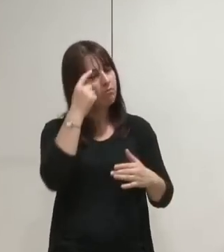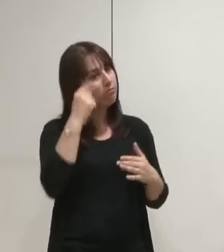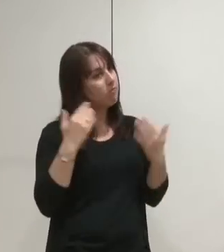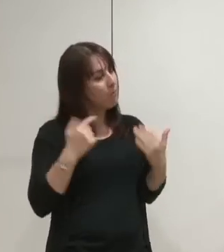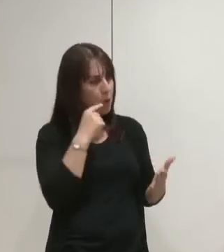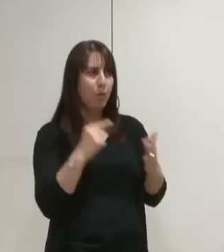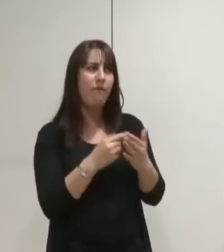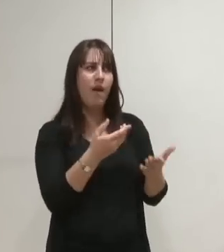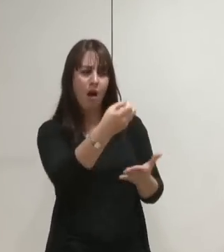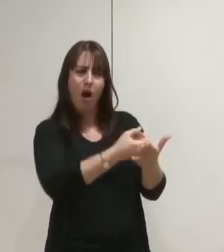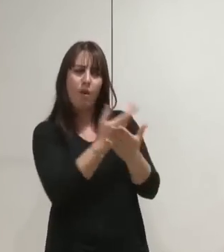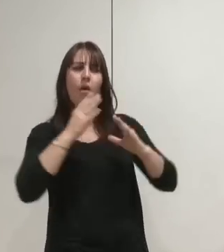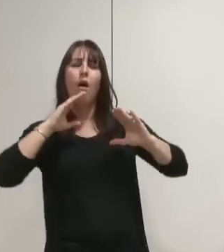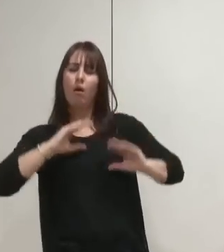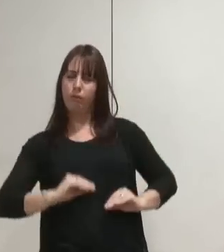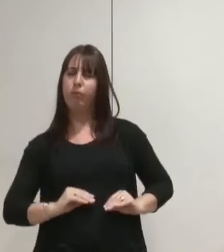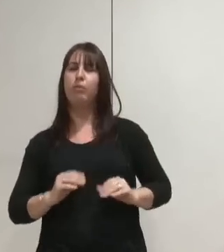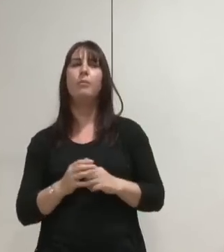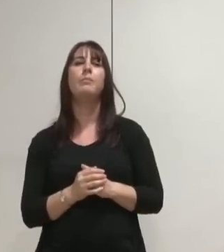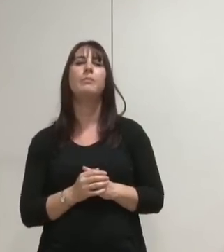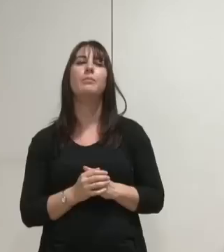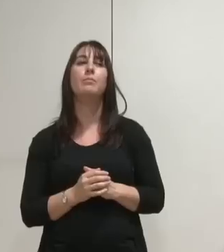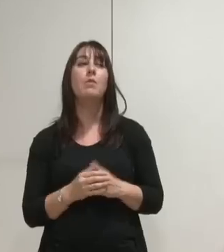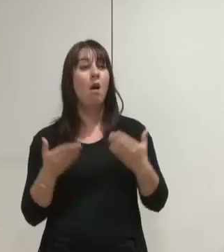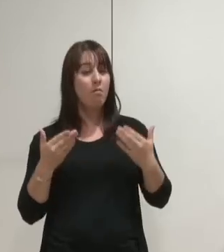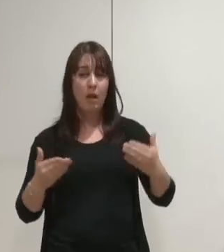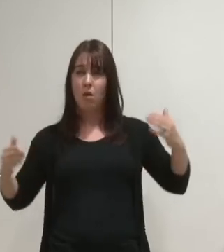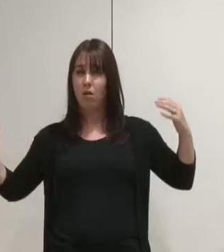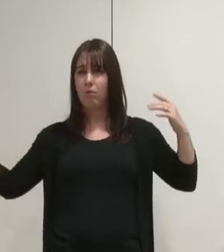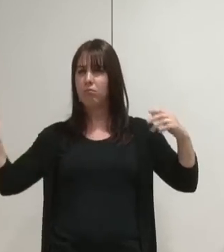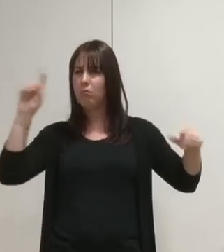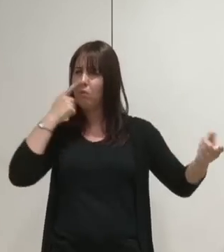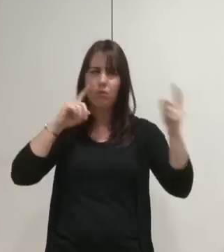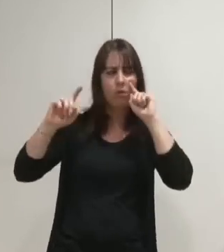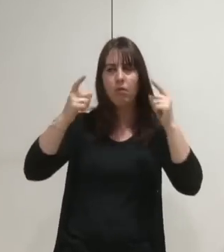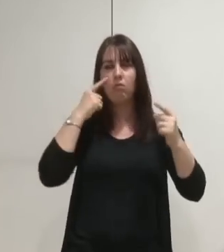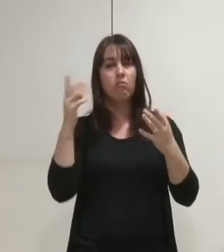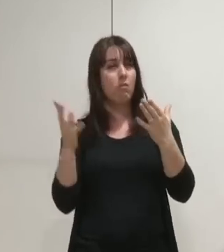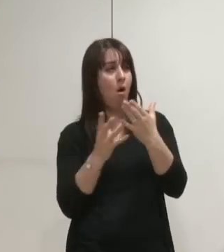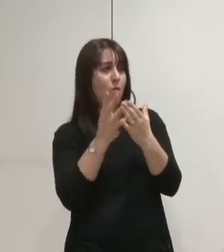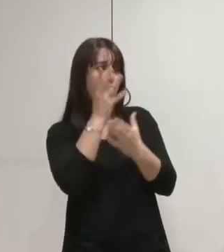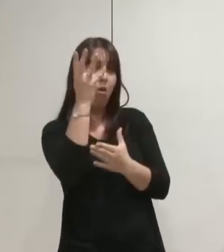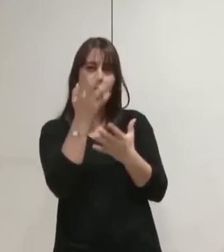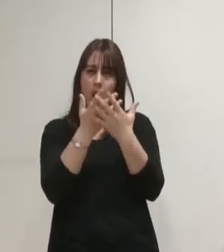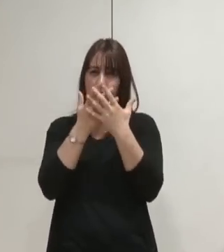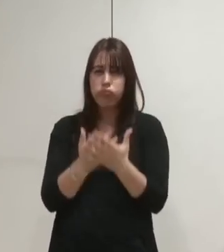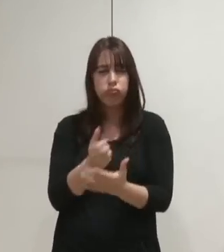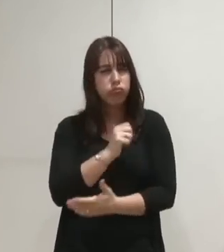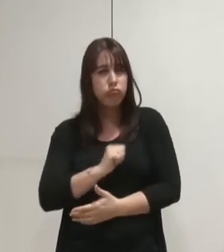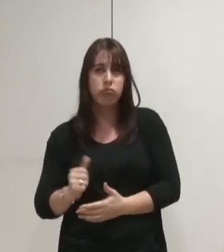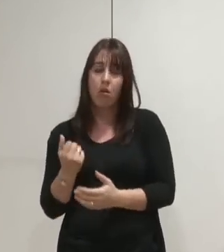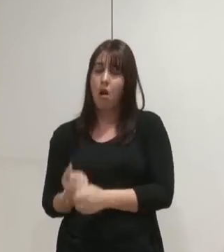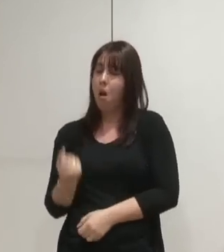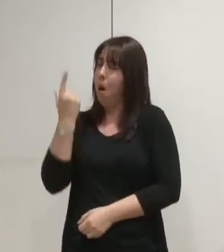rassuré ce qui m'inquiète un peu tout ce qu'on entend dire aujourd'hui c'est que vous êtes devant un énorme projet qui a été bâti très